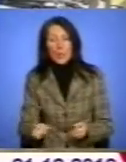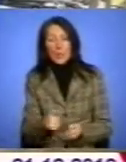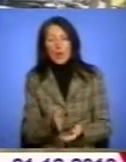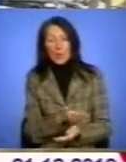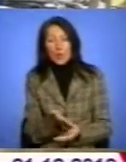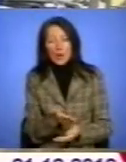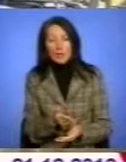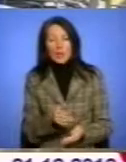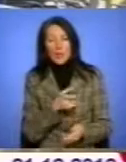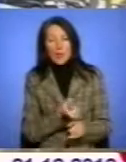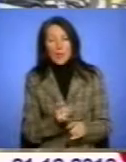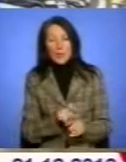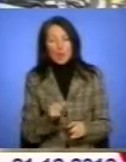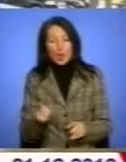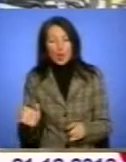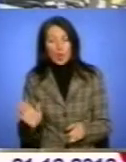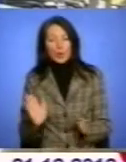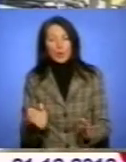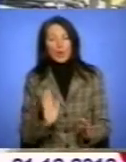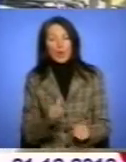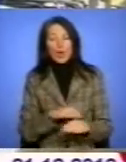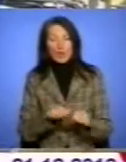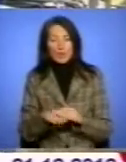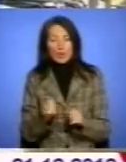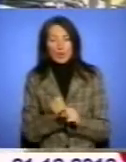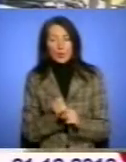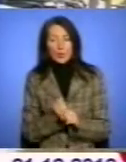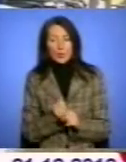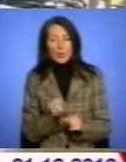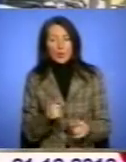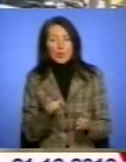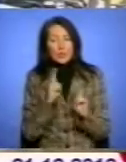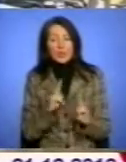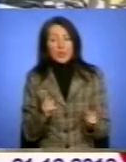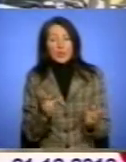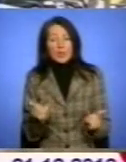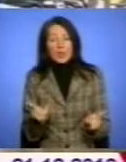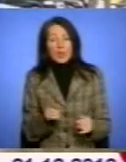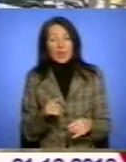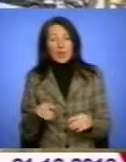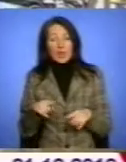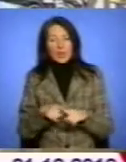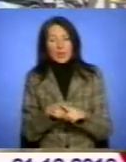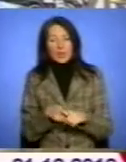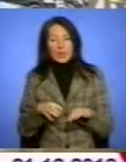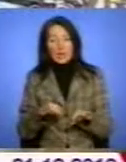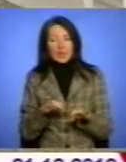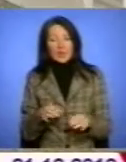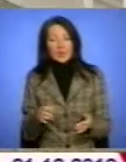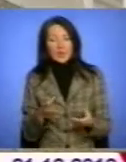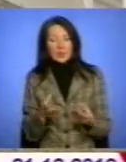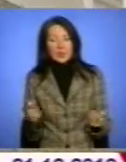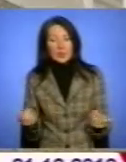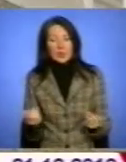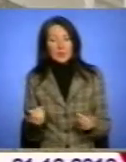ручна робота, але вони роботу робили. Ну, а я не знаю зараз, де діла техніка. Вони що думали, що весь сніг в Африку піде, чи що? І